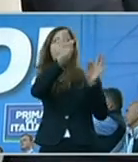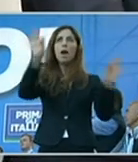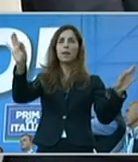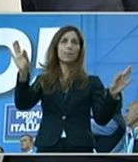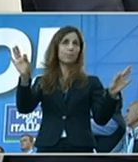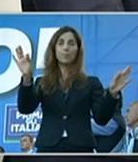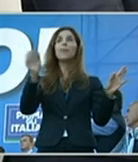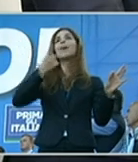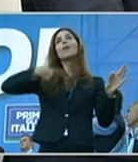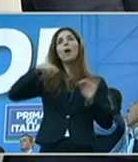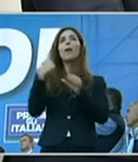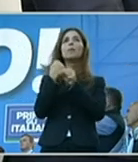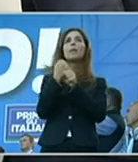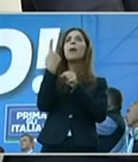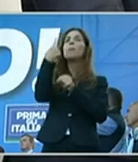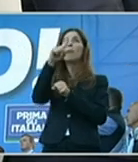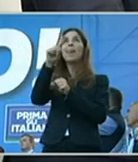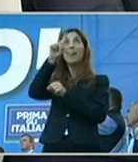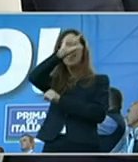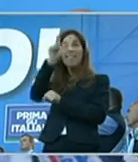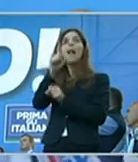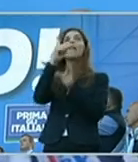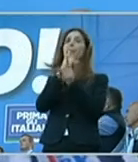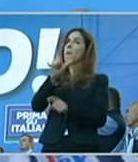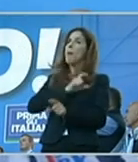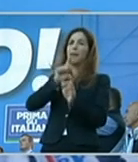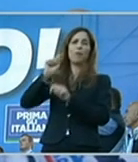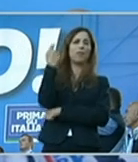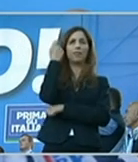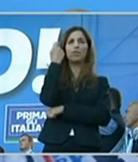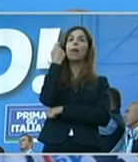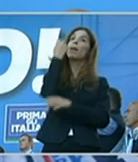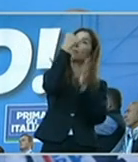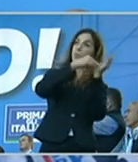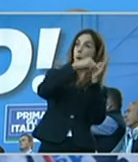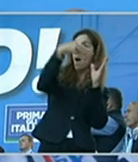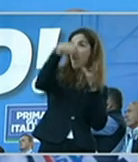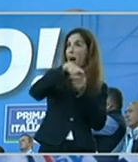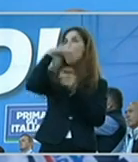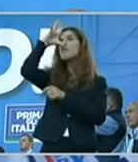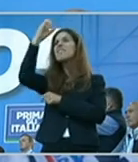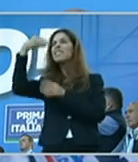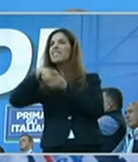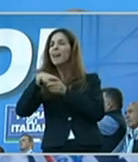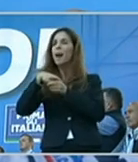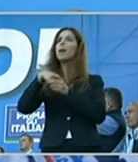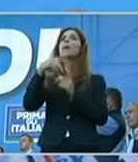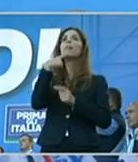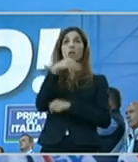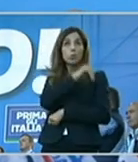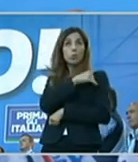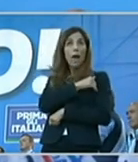per un'Italia dove vinca il merito, anche a scuola e in università, dove vinca il merito fra gli